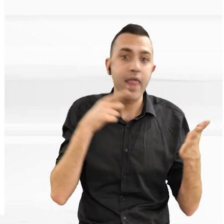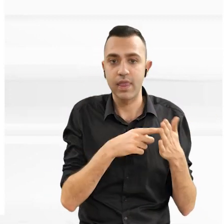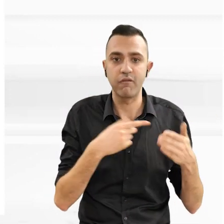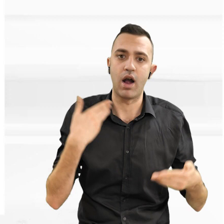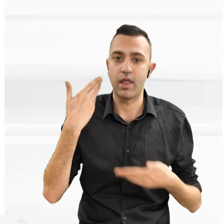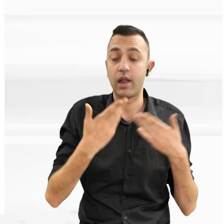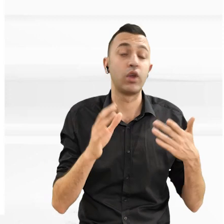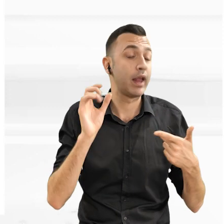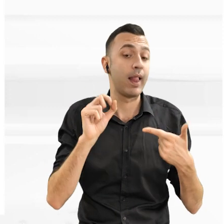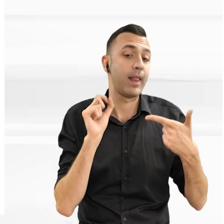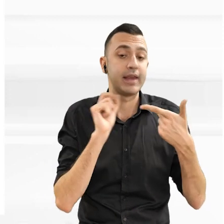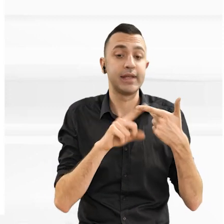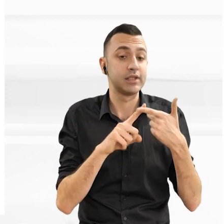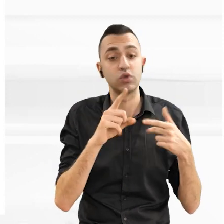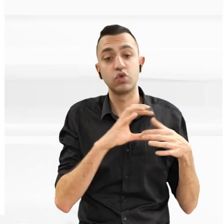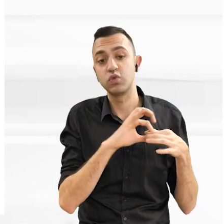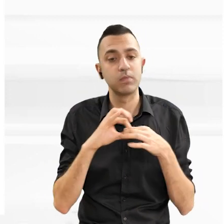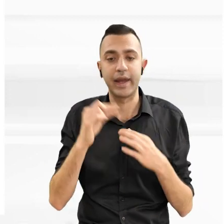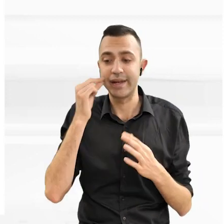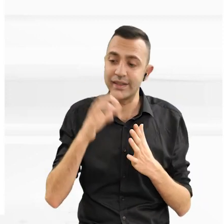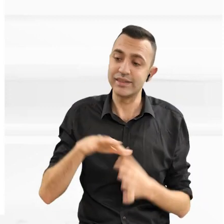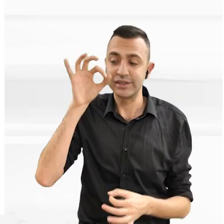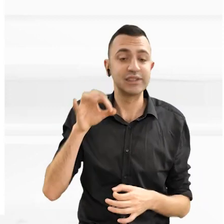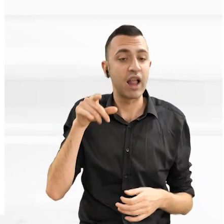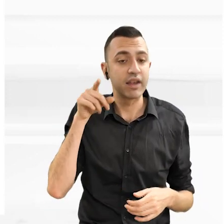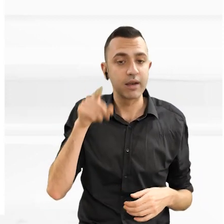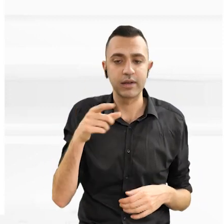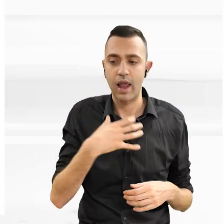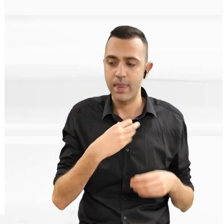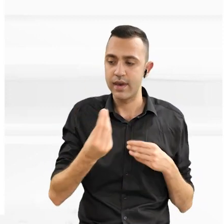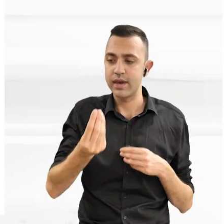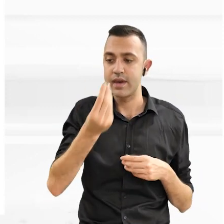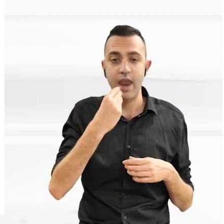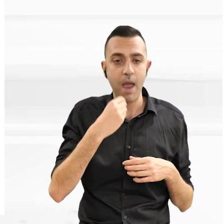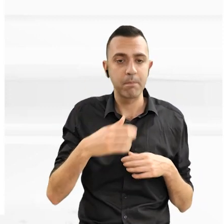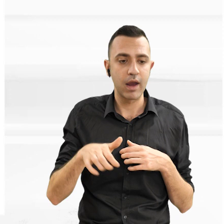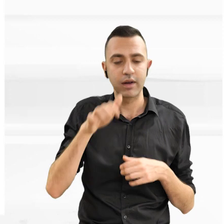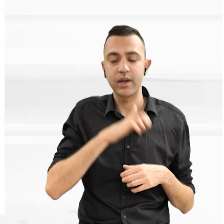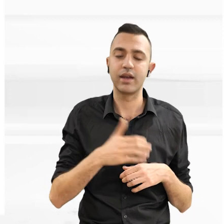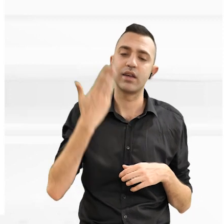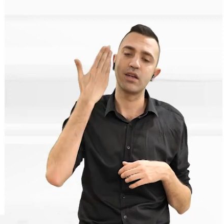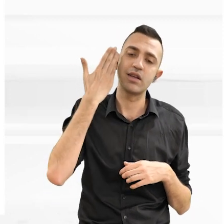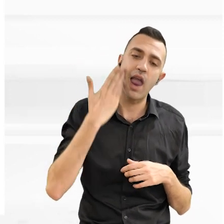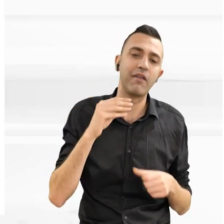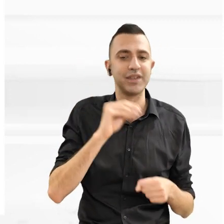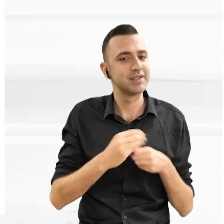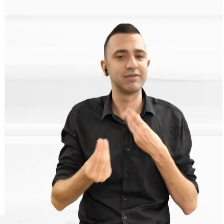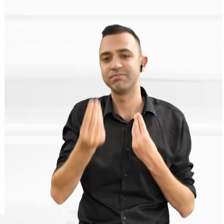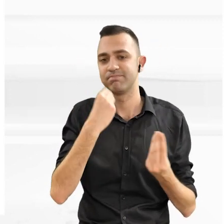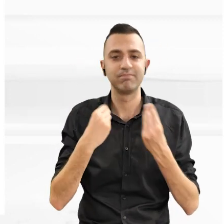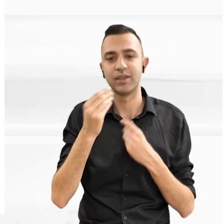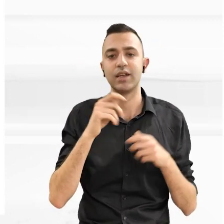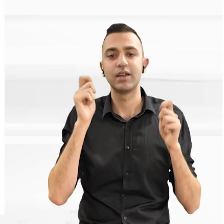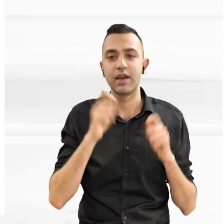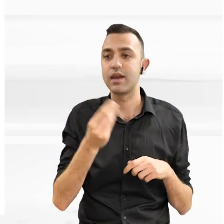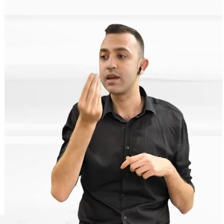den bahsediyor iki cümleye bakalım İnsanoğlu beslenme kavramının psikolojik veya keyifli bir hale dönüştürerek yemek